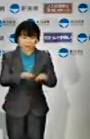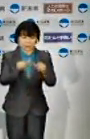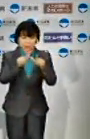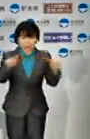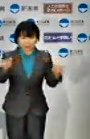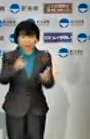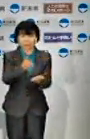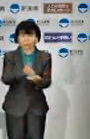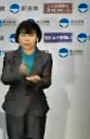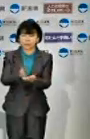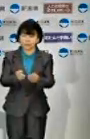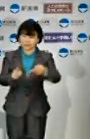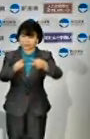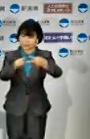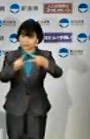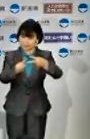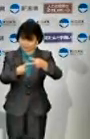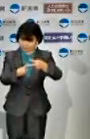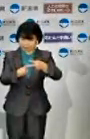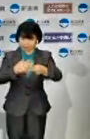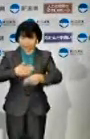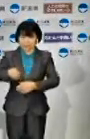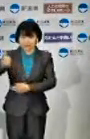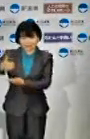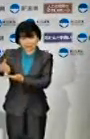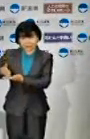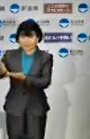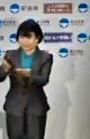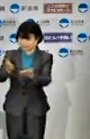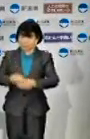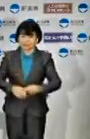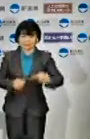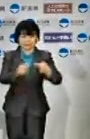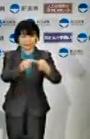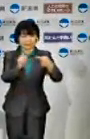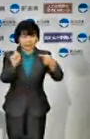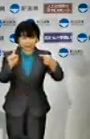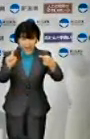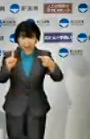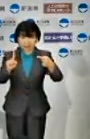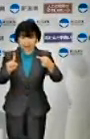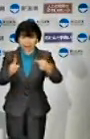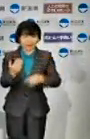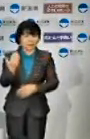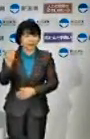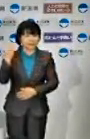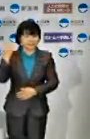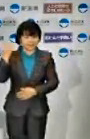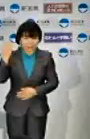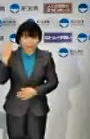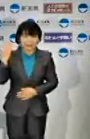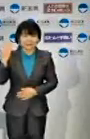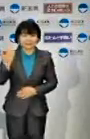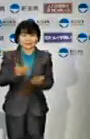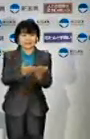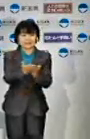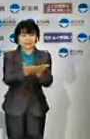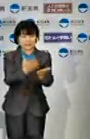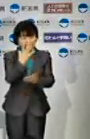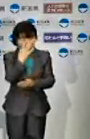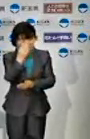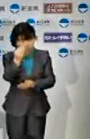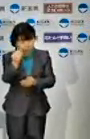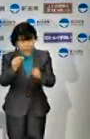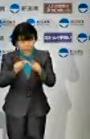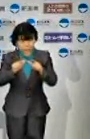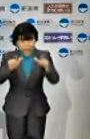発表項目2点について記事がご説明いたします。 はい、1点目はですね、先般新潟の魅力発